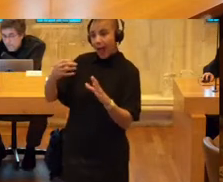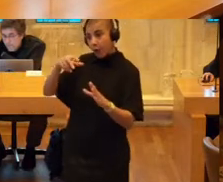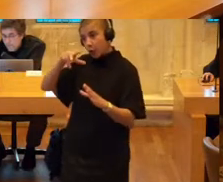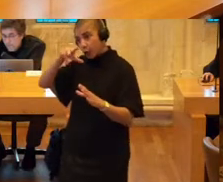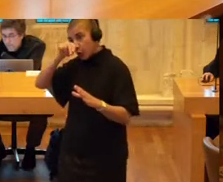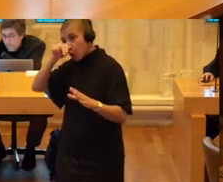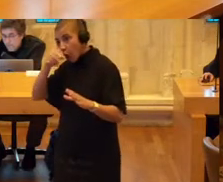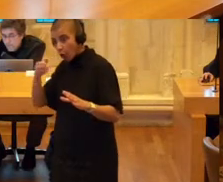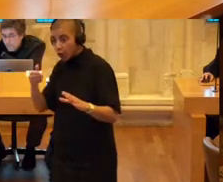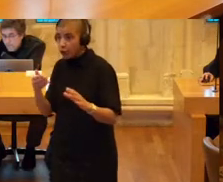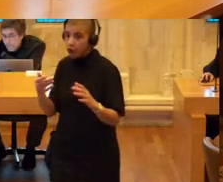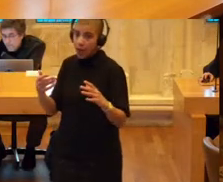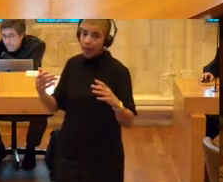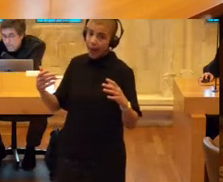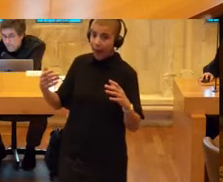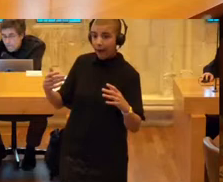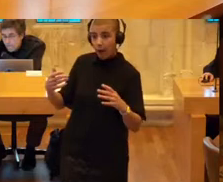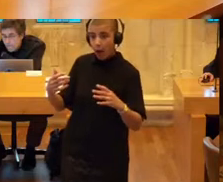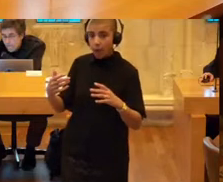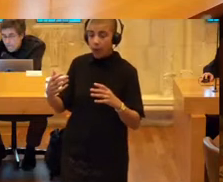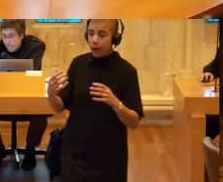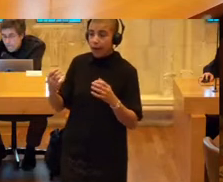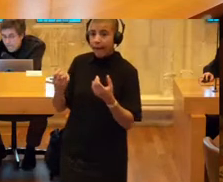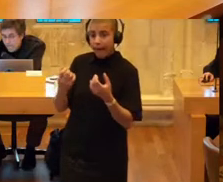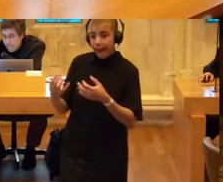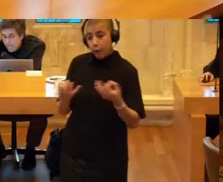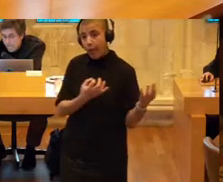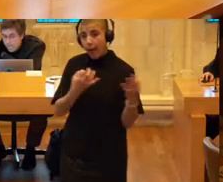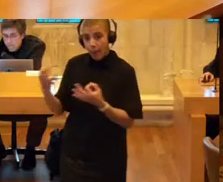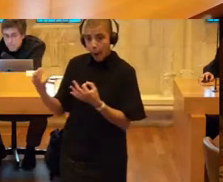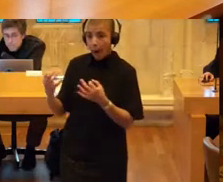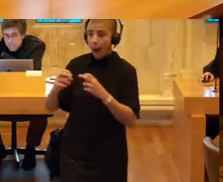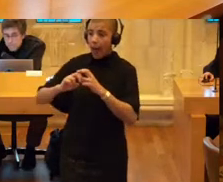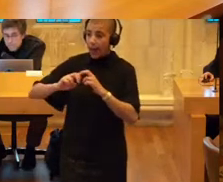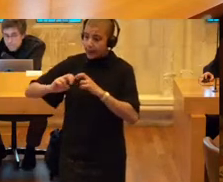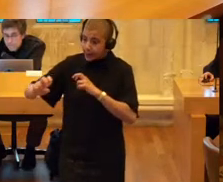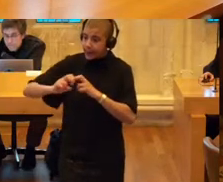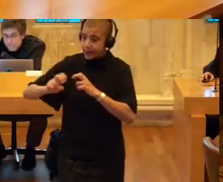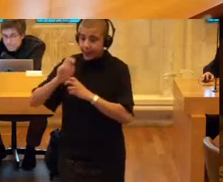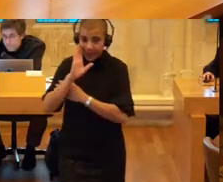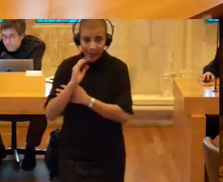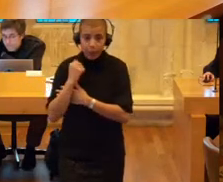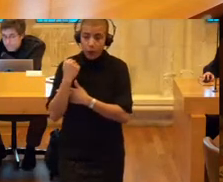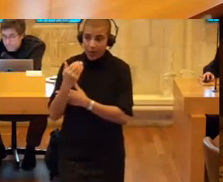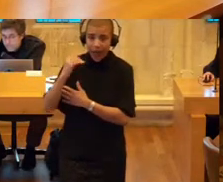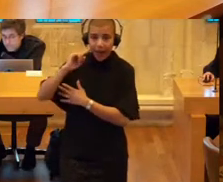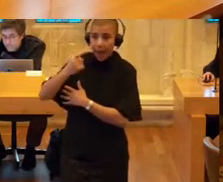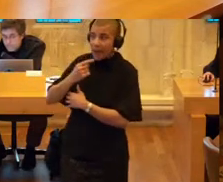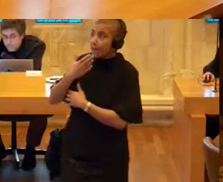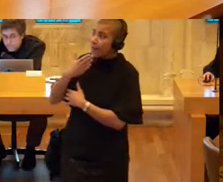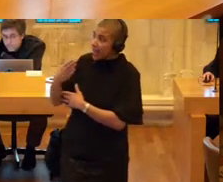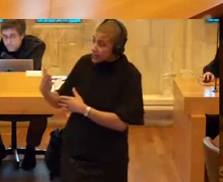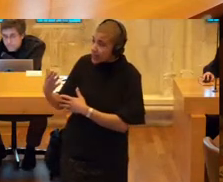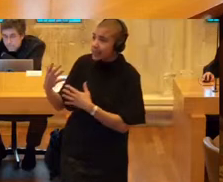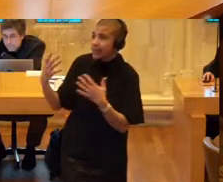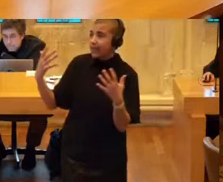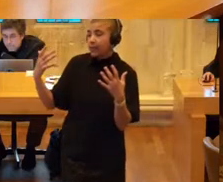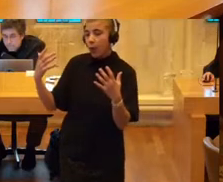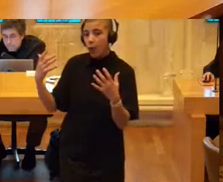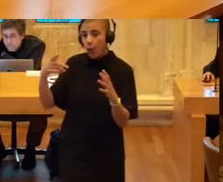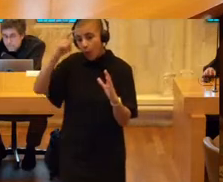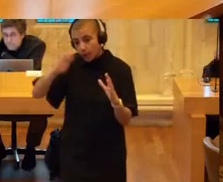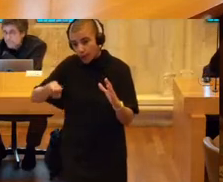Camille Brou de défendre aussi la profession, et ceux qui en parlent ne sont pas ceux qui agissent et qui investissent.